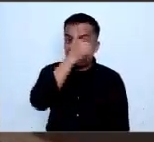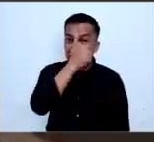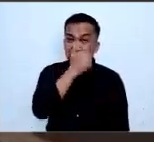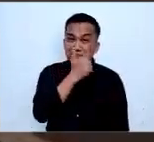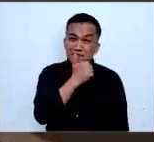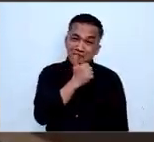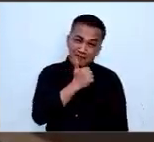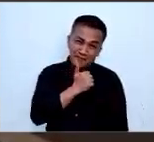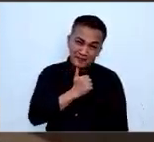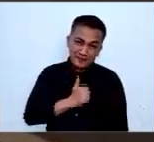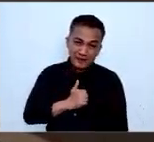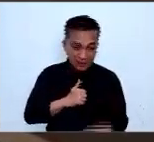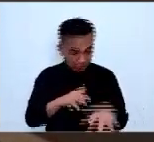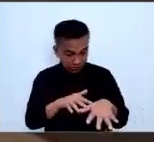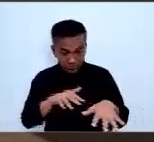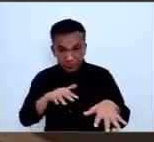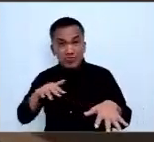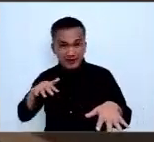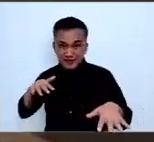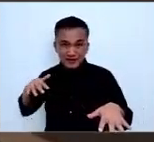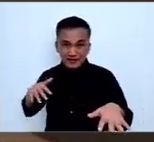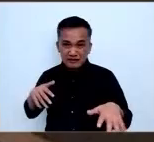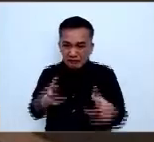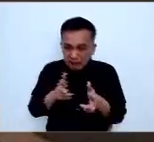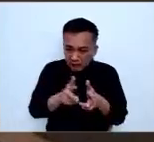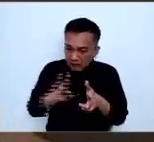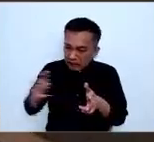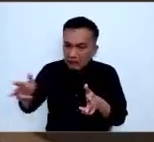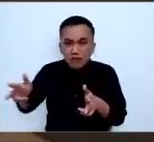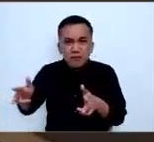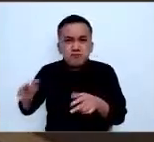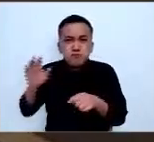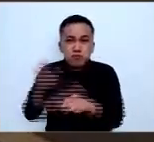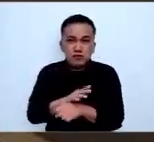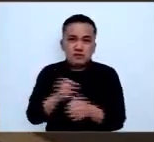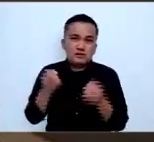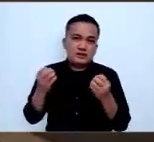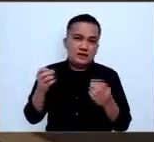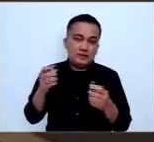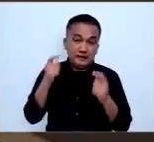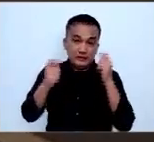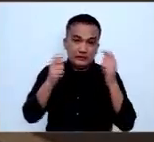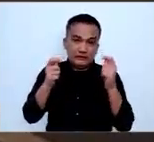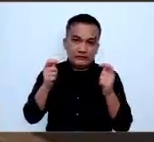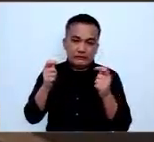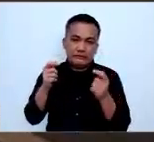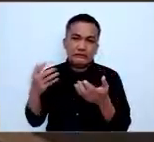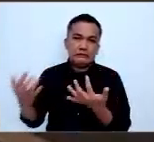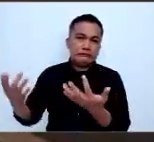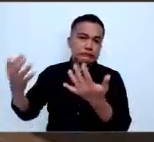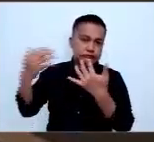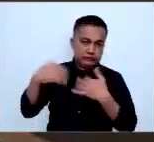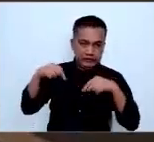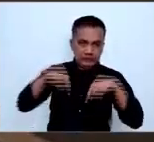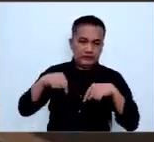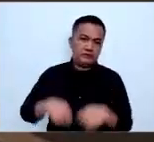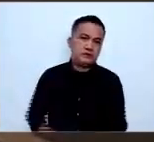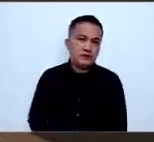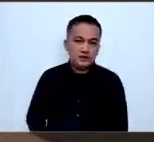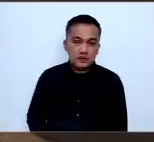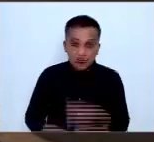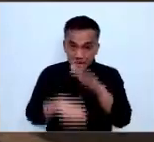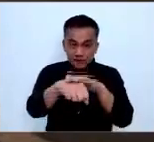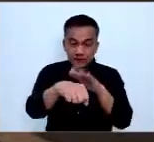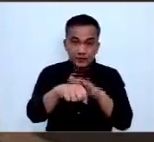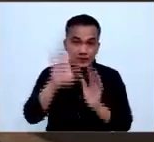nga yan sa traffic at kawalan ng mga parking slots dahil ang dami na nga ng mga turista na pumupunta dito. Paalala din sa lokal